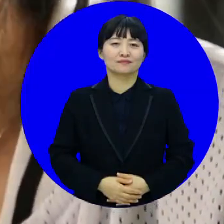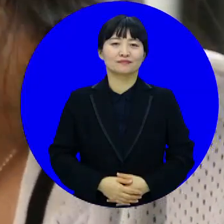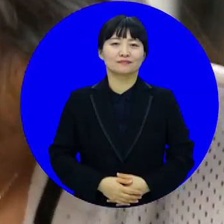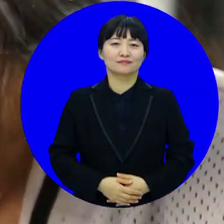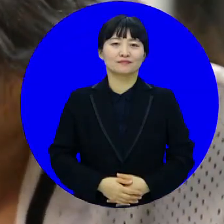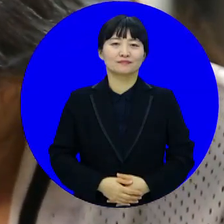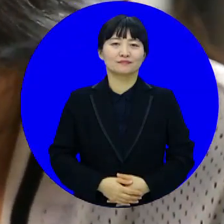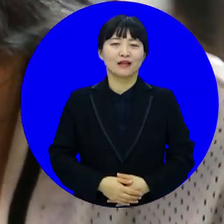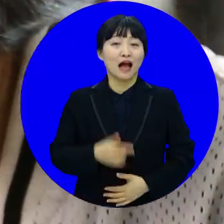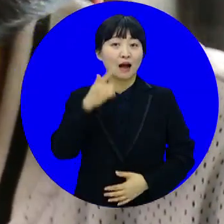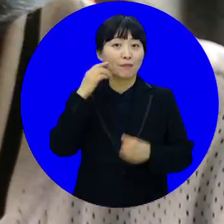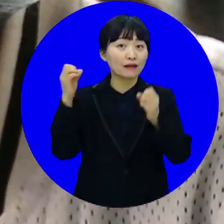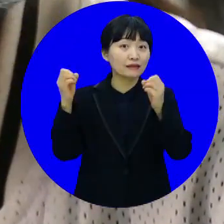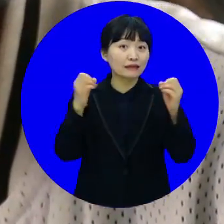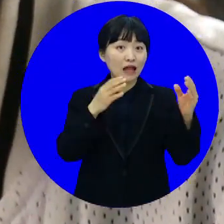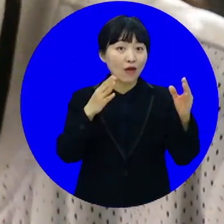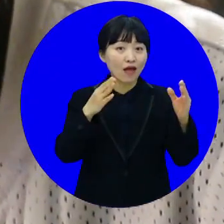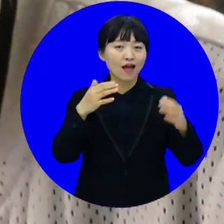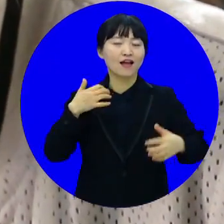아빠와의 대화가 즐거운 예린이.